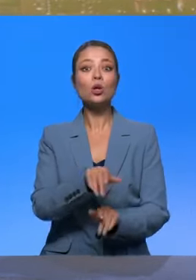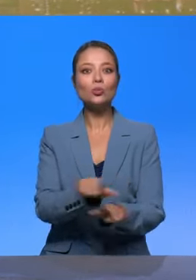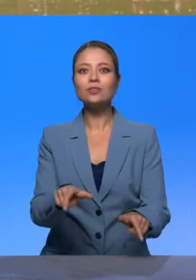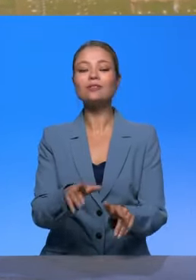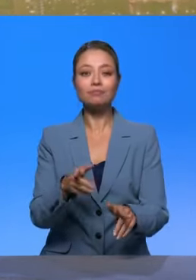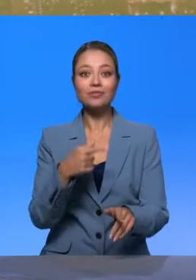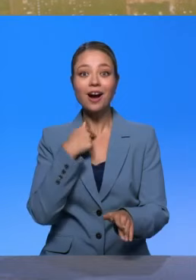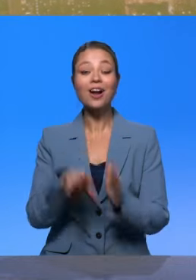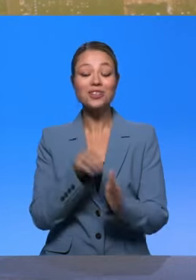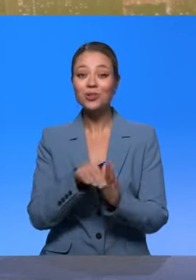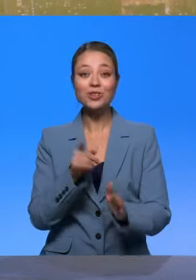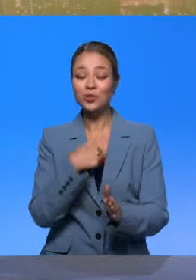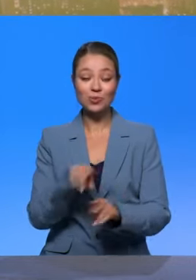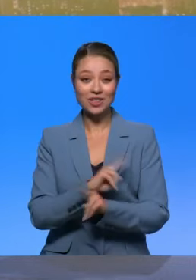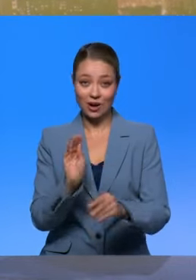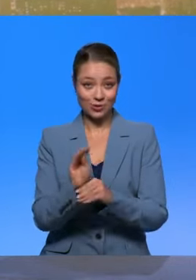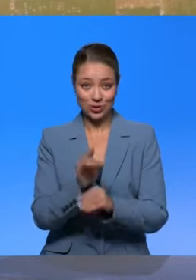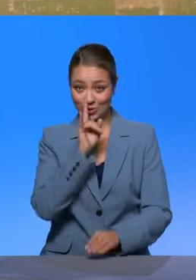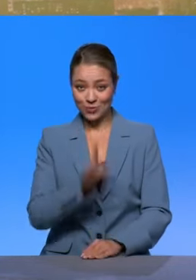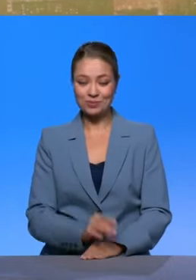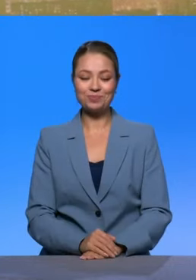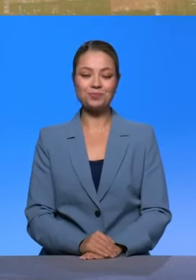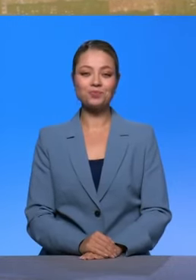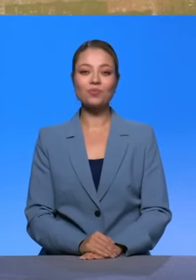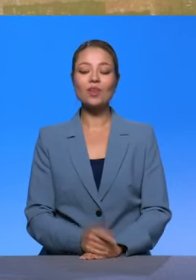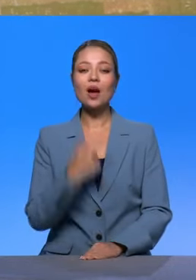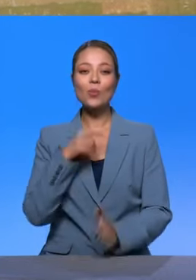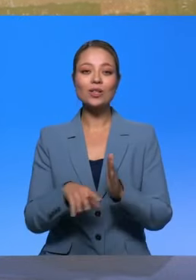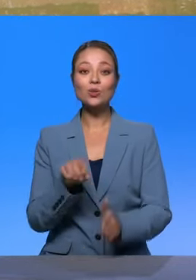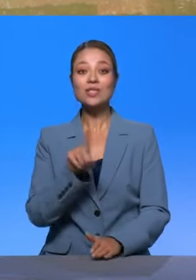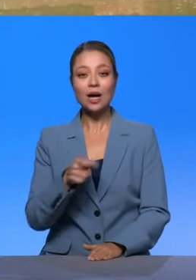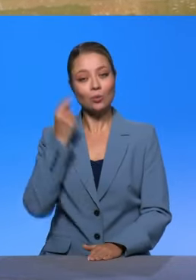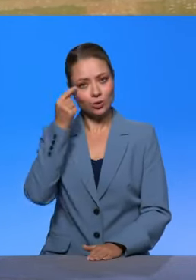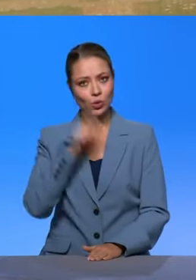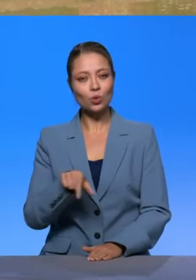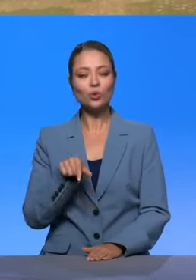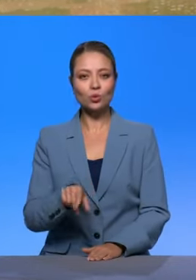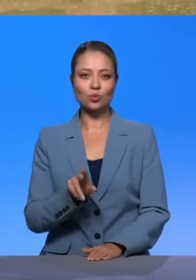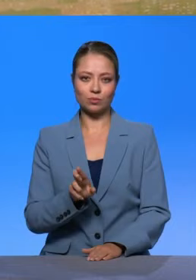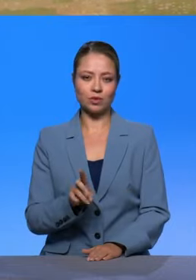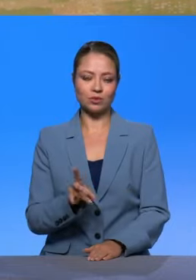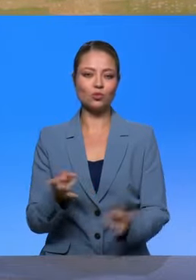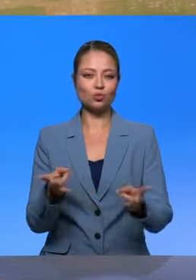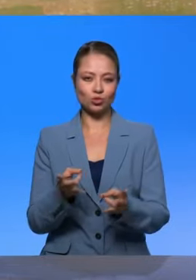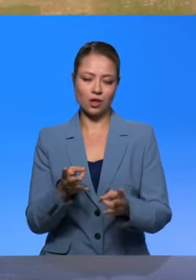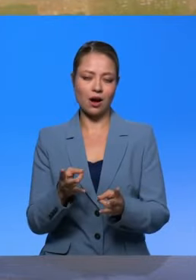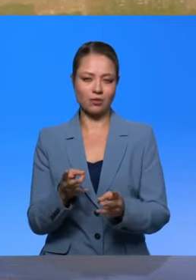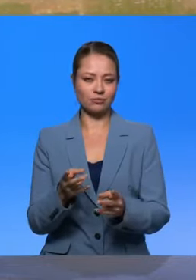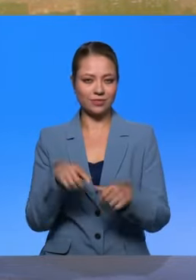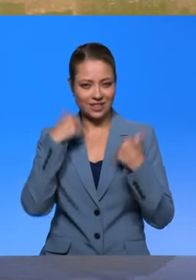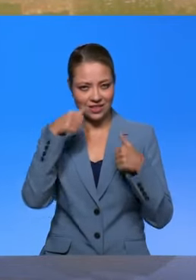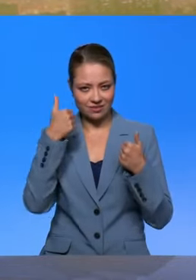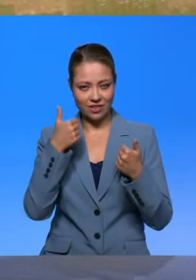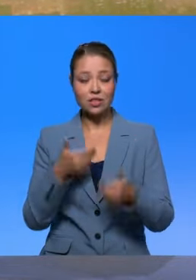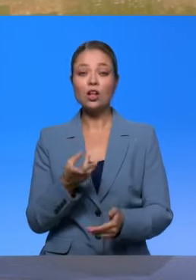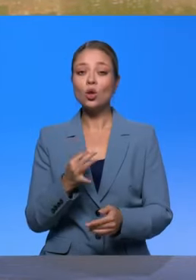обсудим. Ну да, это если бы мы сказали проголосуйте за психологов, тут, конечно, анонимность была бы необходима. Вот. А здесь, мне кажется, это значение